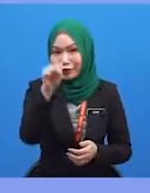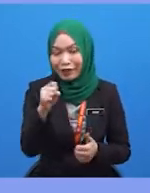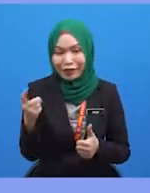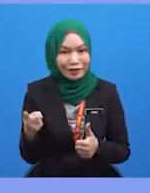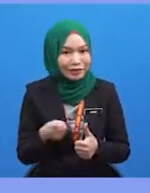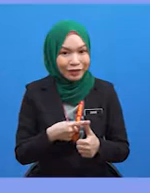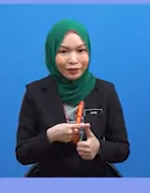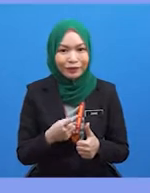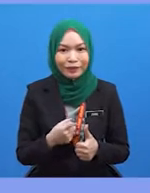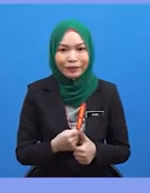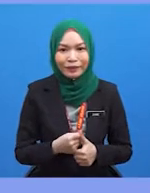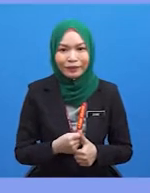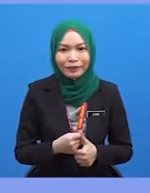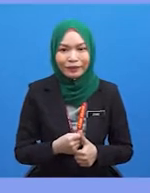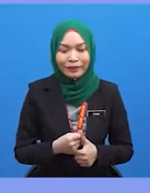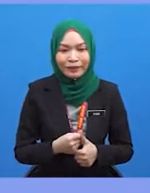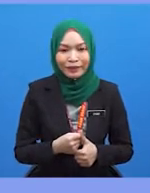Soalan 1.